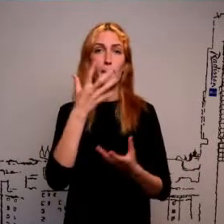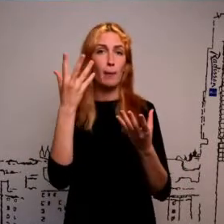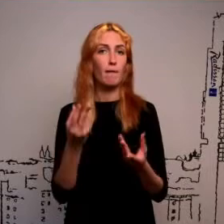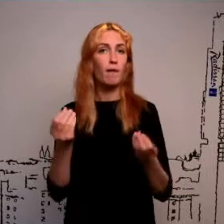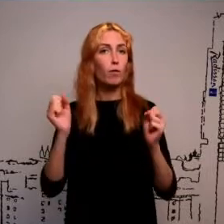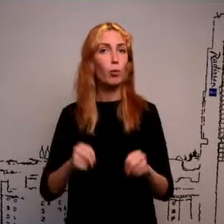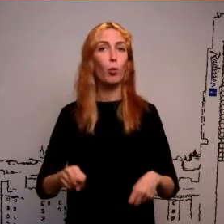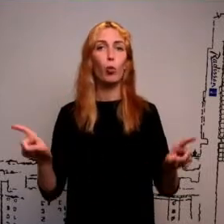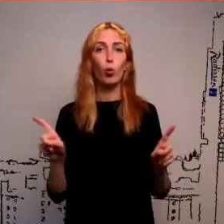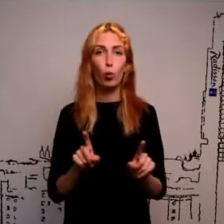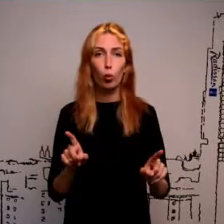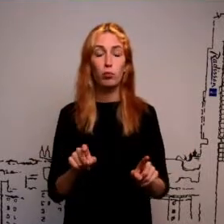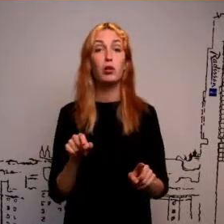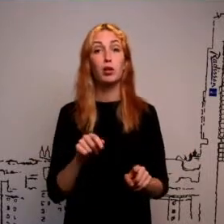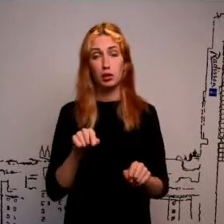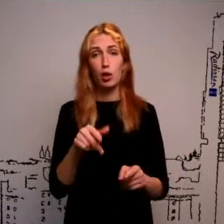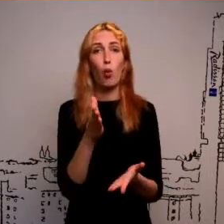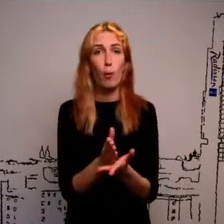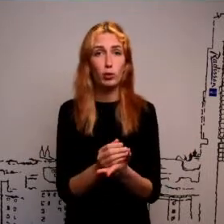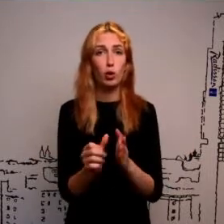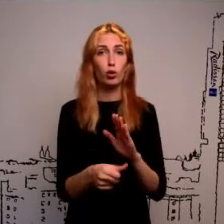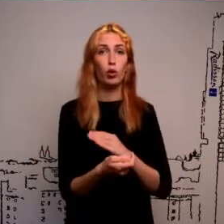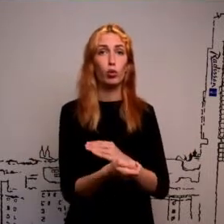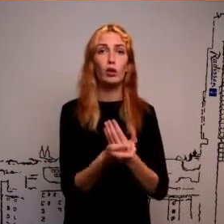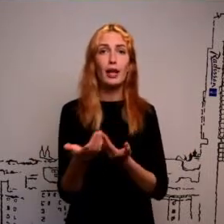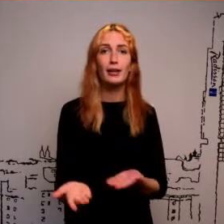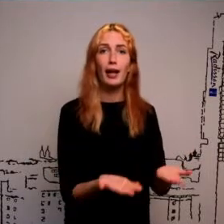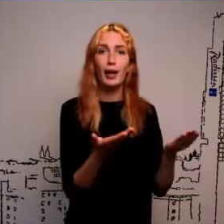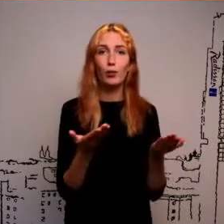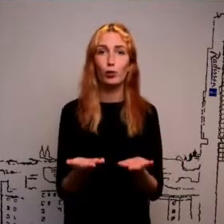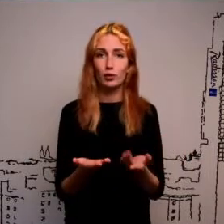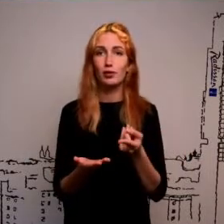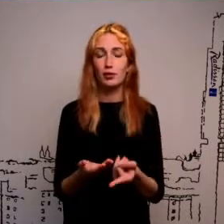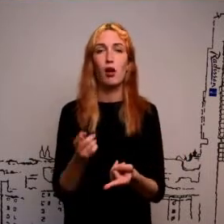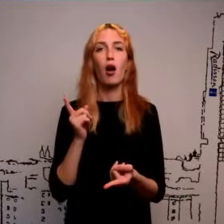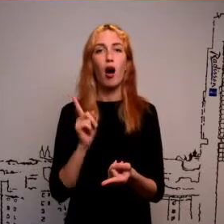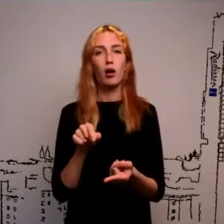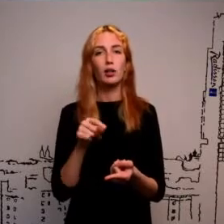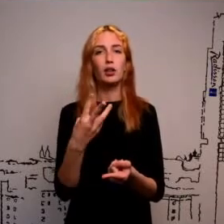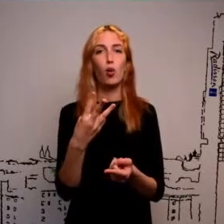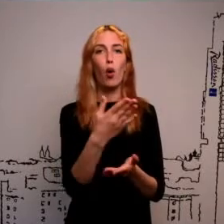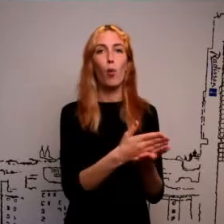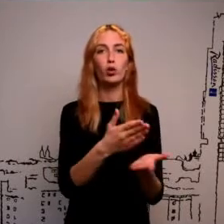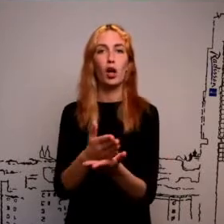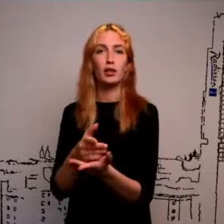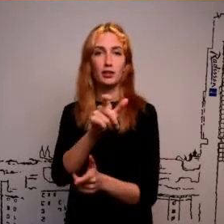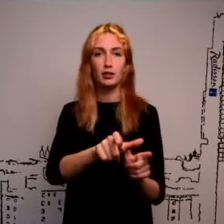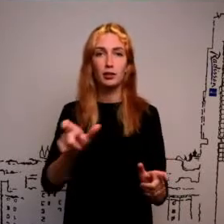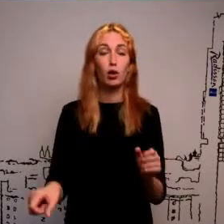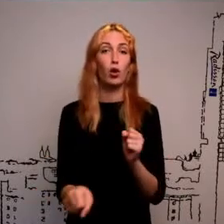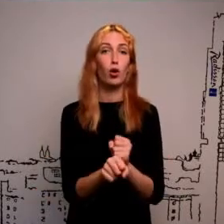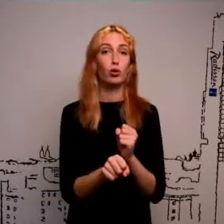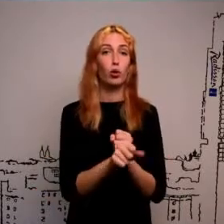see, et see on olemas töötukassa teenusena, aga siin on siis juba kolm osapoolt, eks ole, on töötaja,